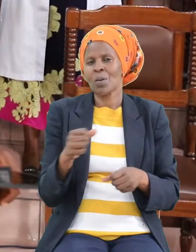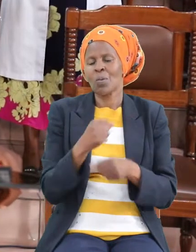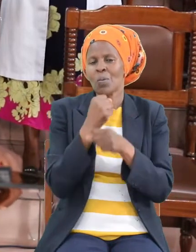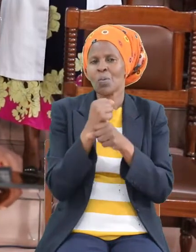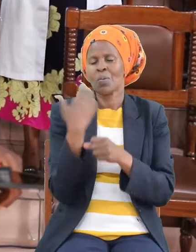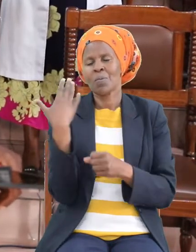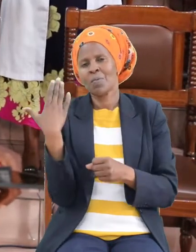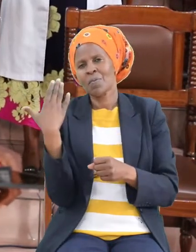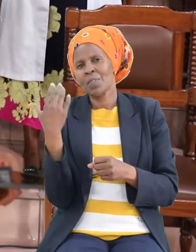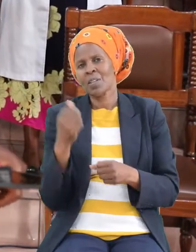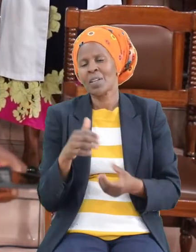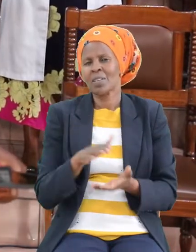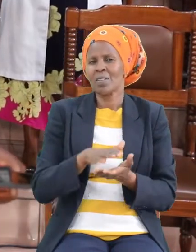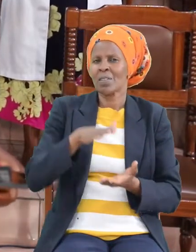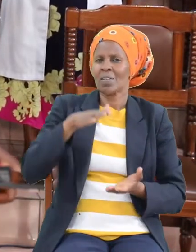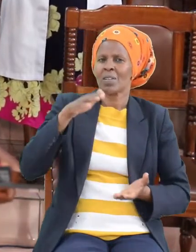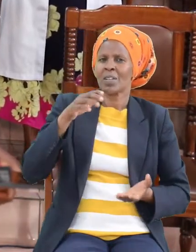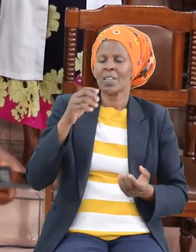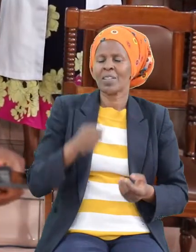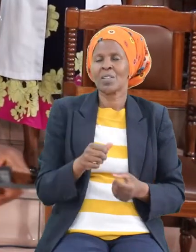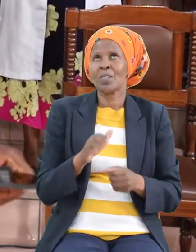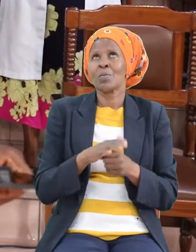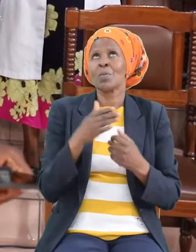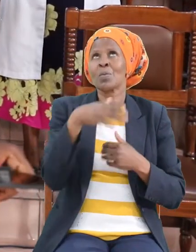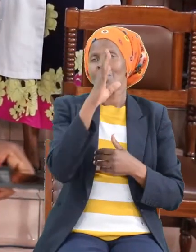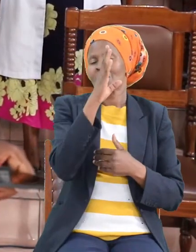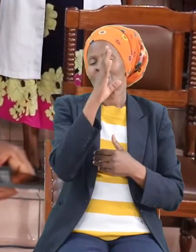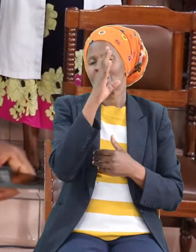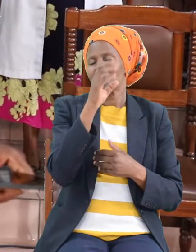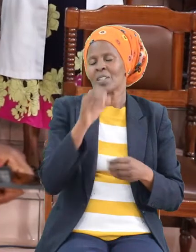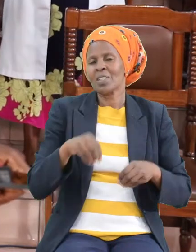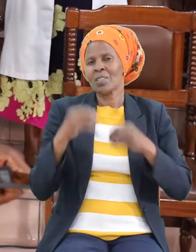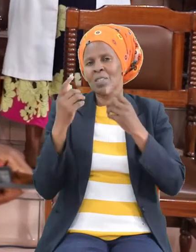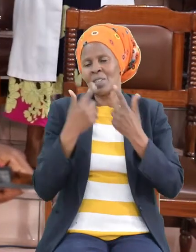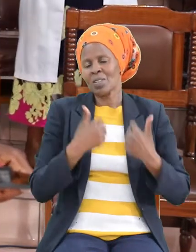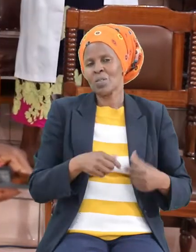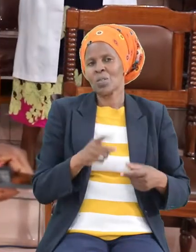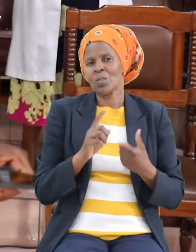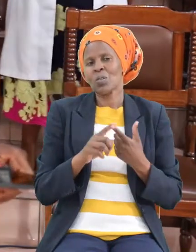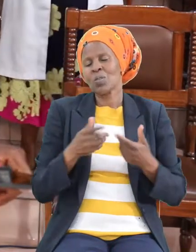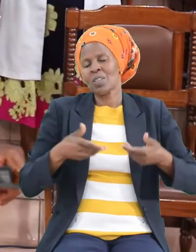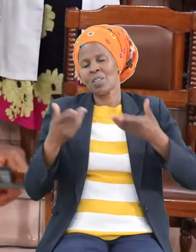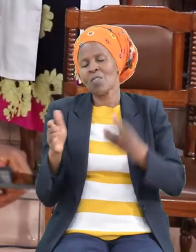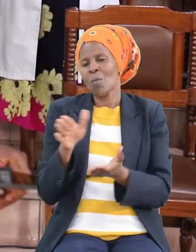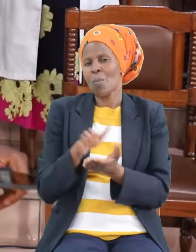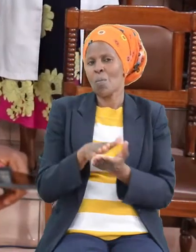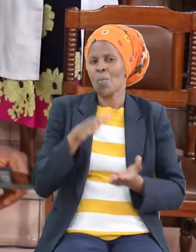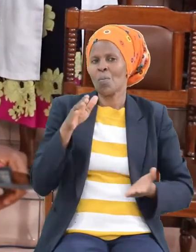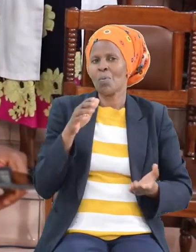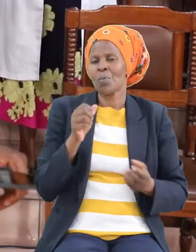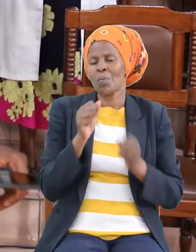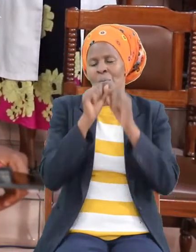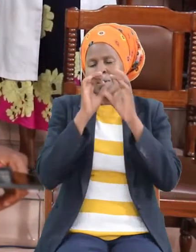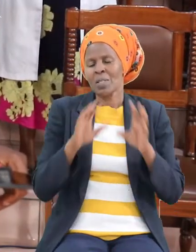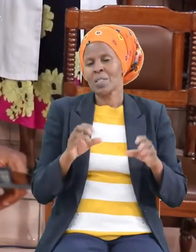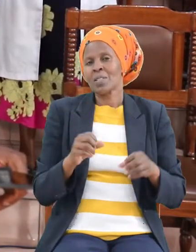mikono zetu, ukatuongezea, tukazidishiwa na wewe, na pia kutupa roho ya kupeana zaidi. Tunaomba